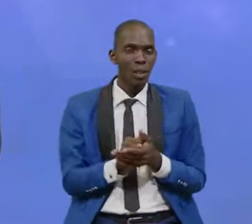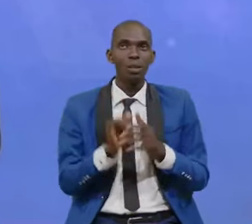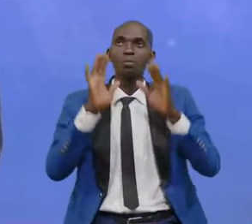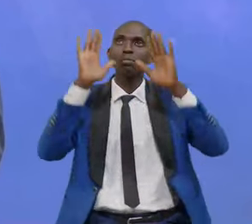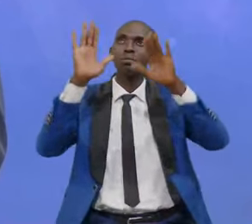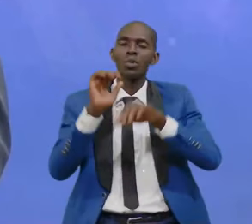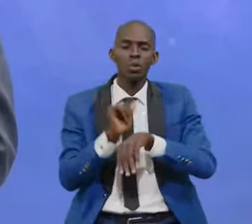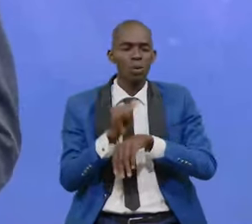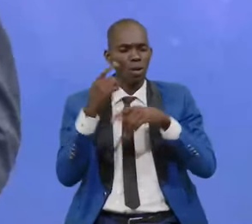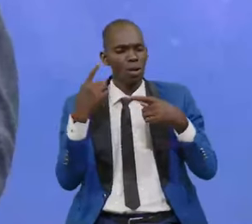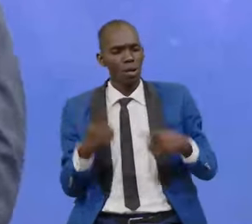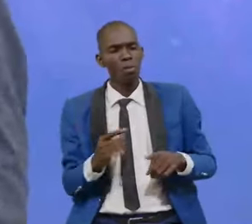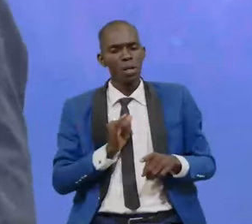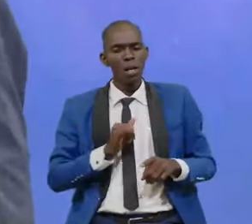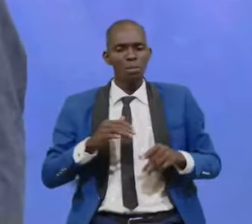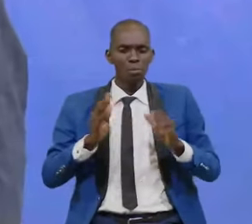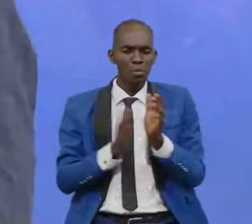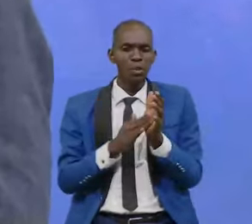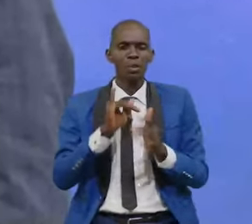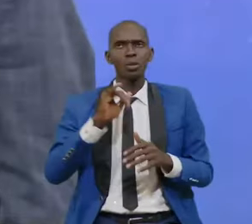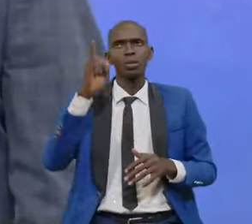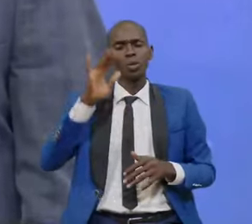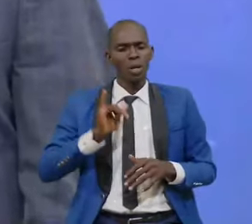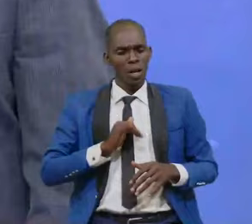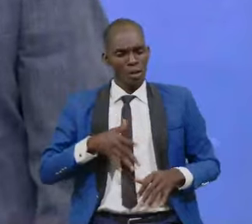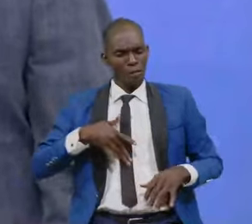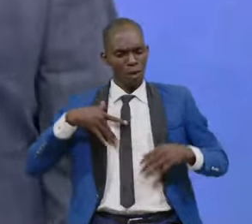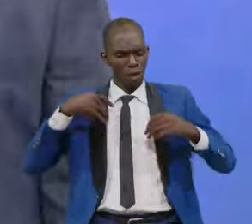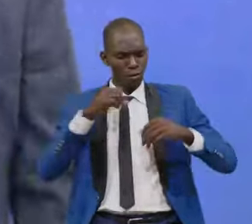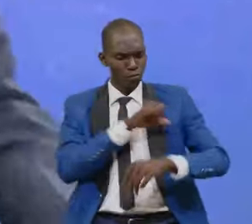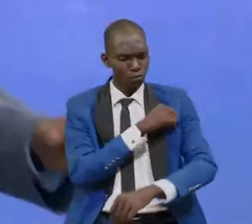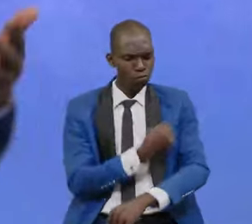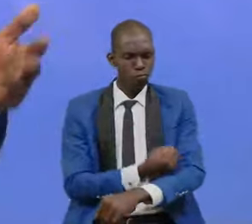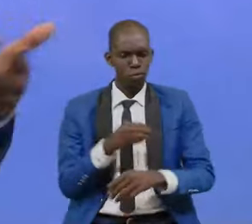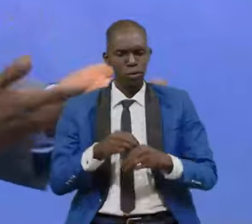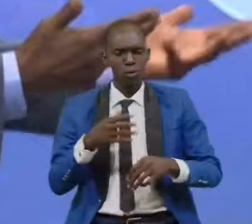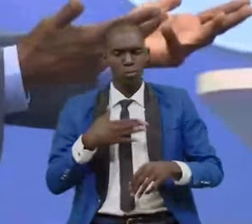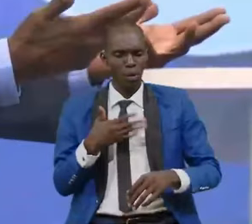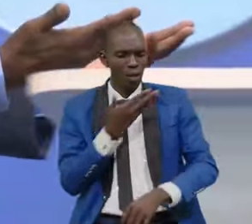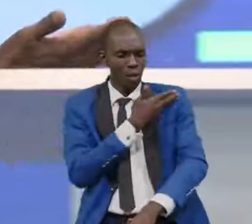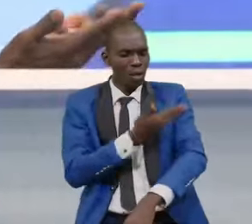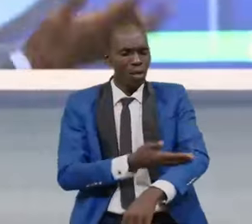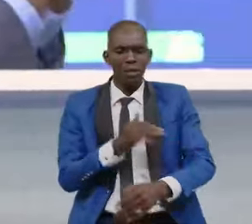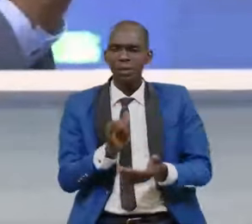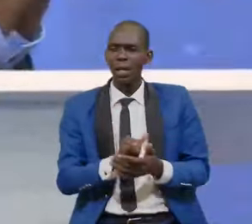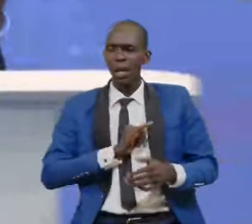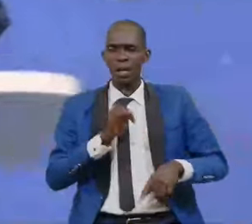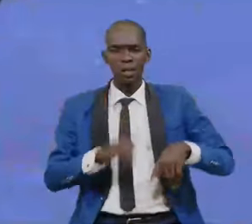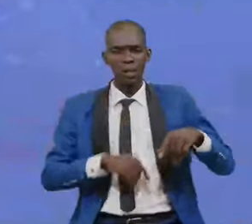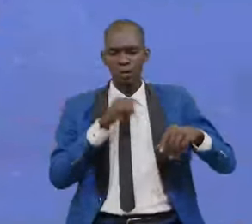lieu. Et je sens la force dans ma colonne, dans mon bras que je n'arrive pas à